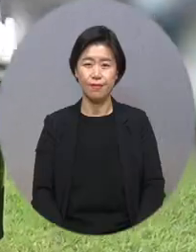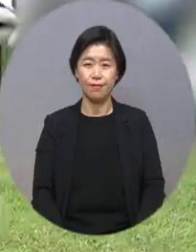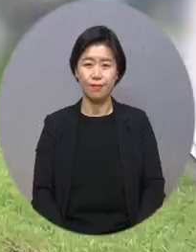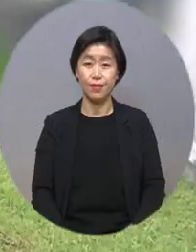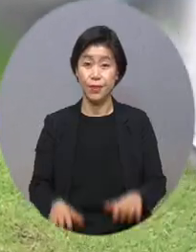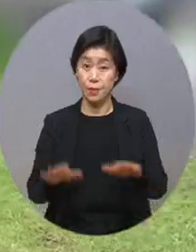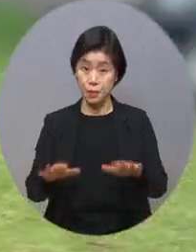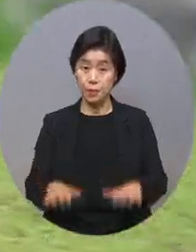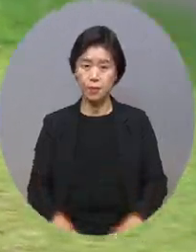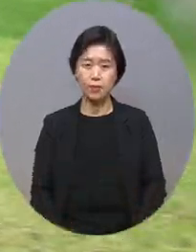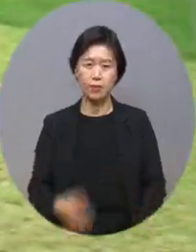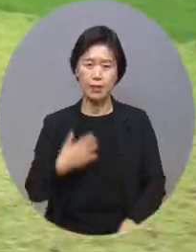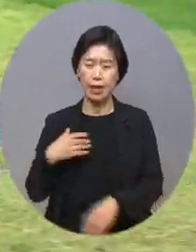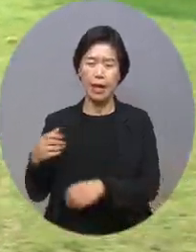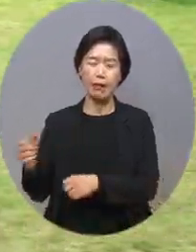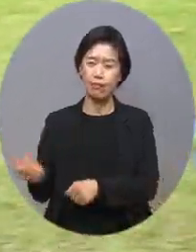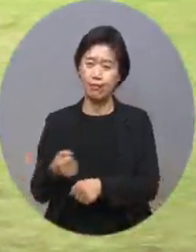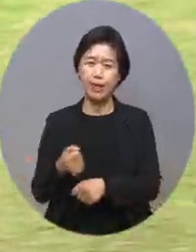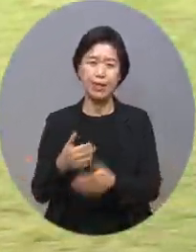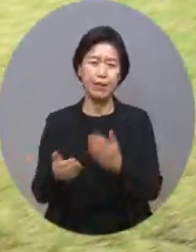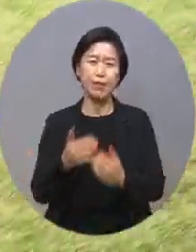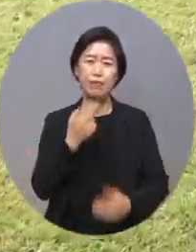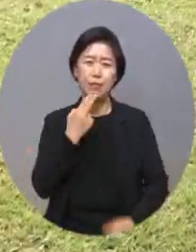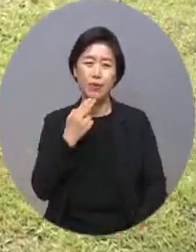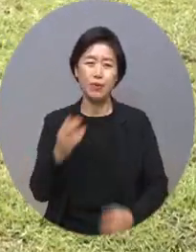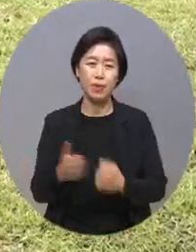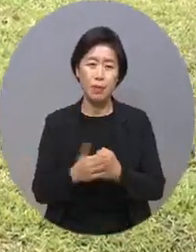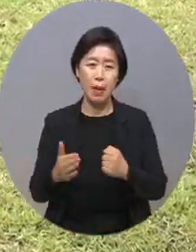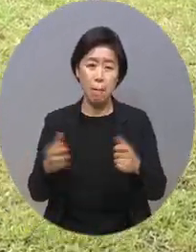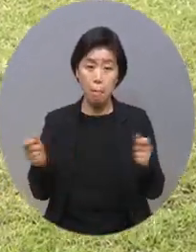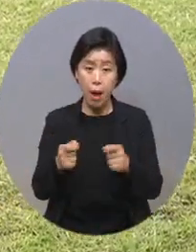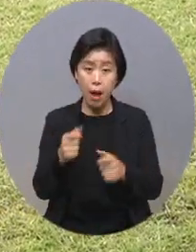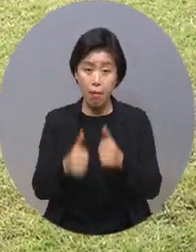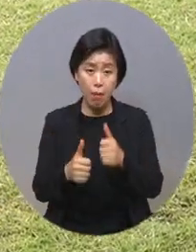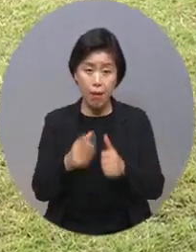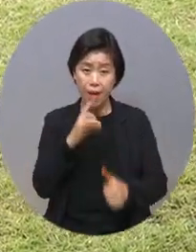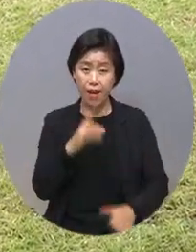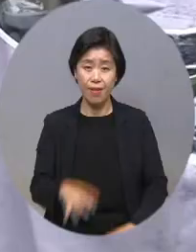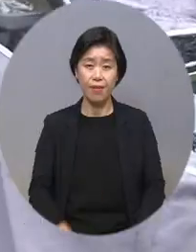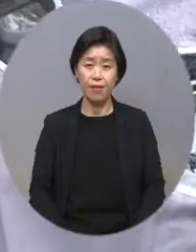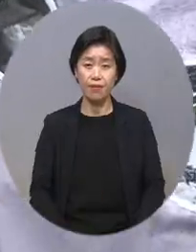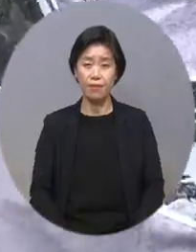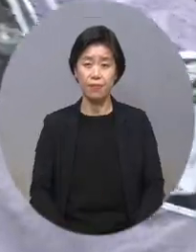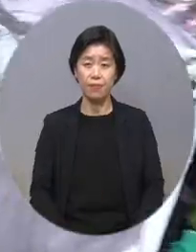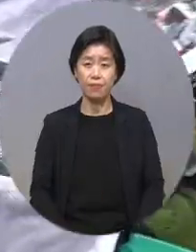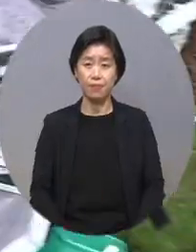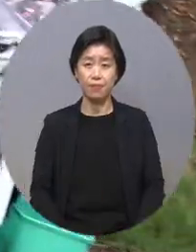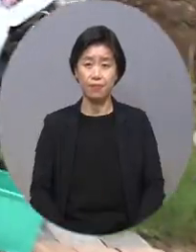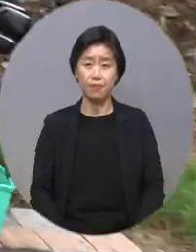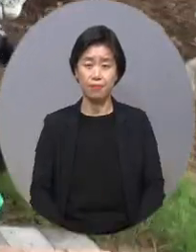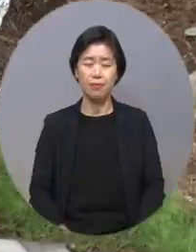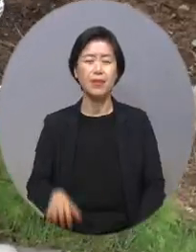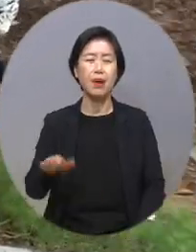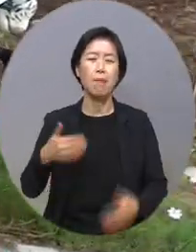제가 또 구력이 짧아서 숏게임은 또 안 돼요. 이게 언제 하냐, 편안하게